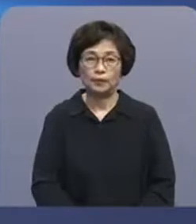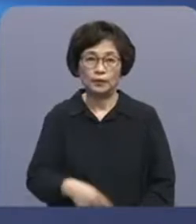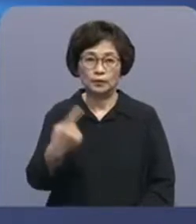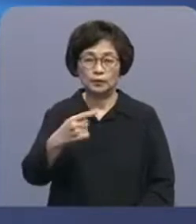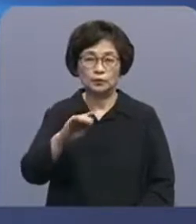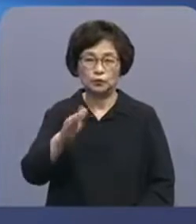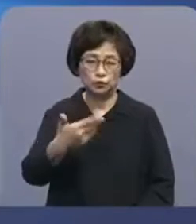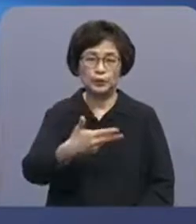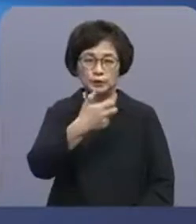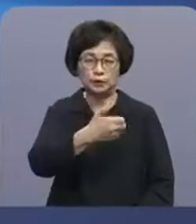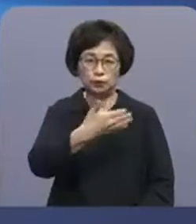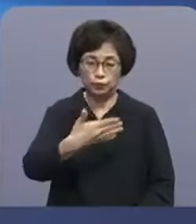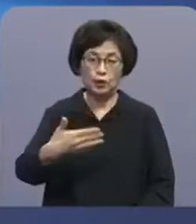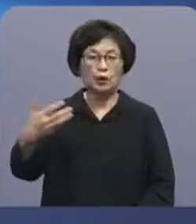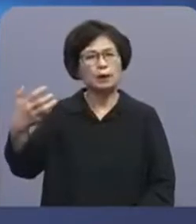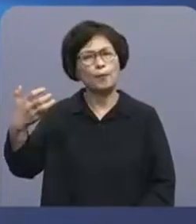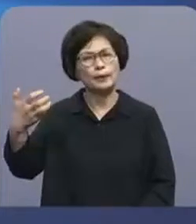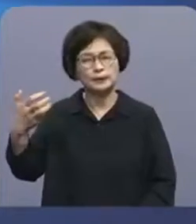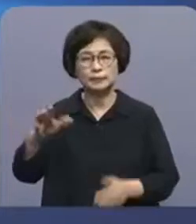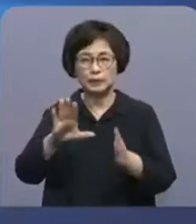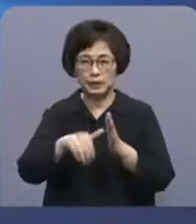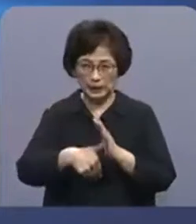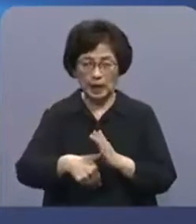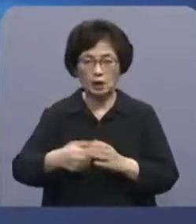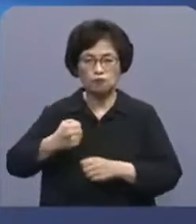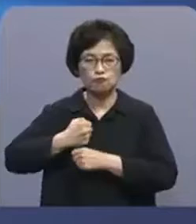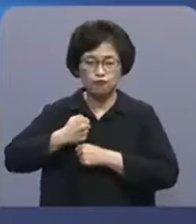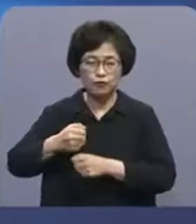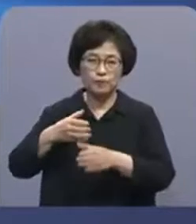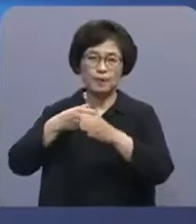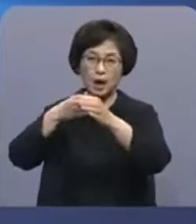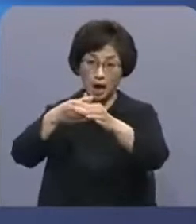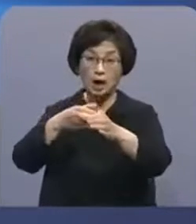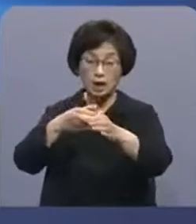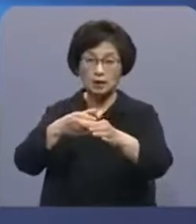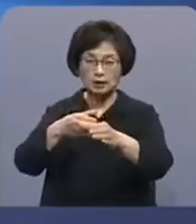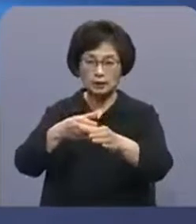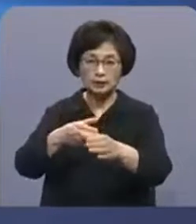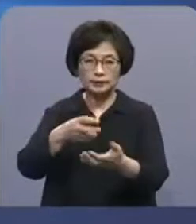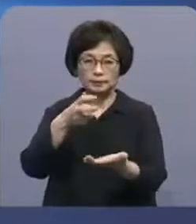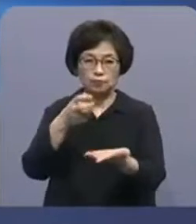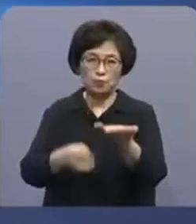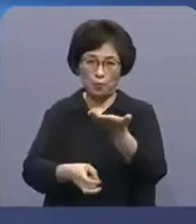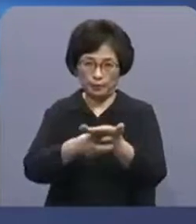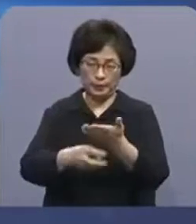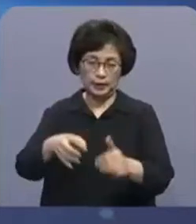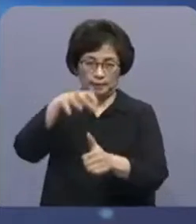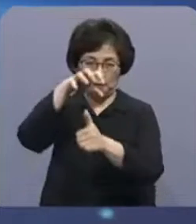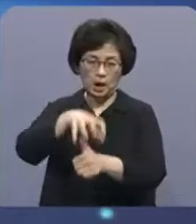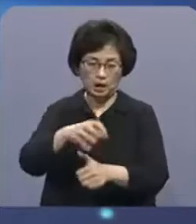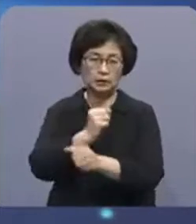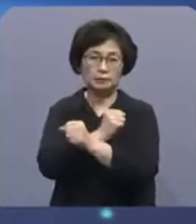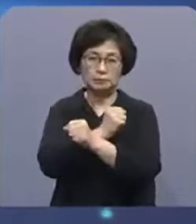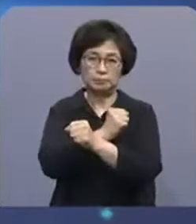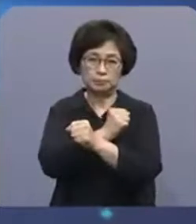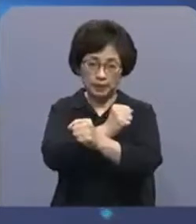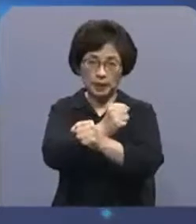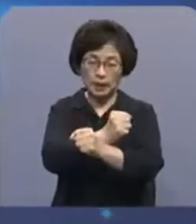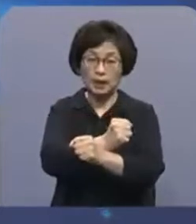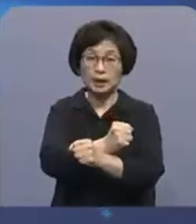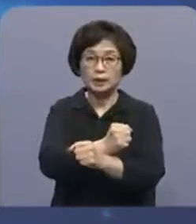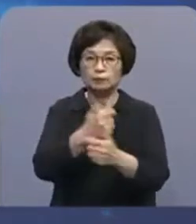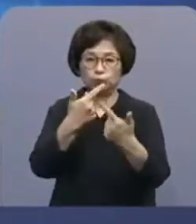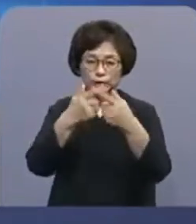지난 1979년과 80년 군부정권의 항거하다 개헌포고 위반 혐의로 체포 구금된 부산의 대학생들이